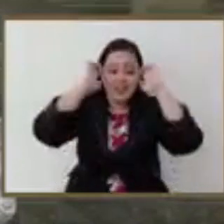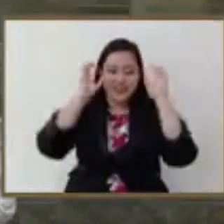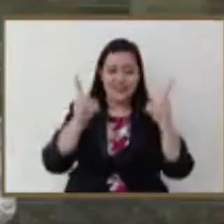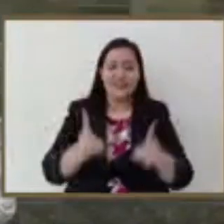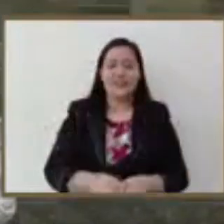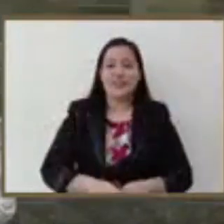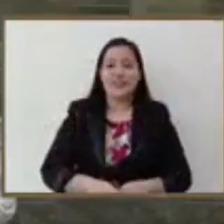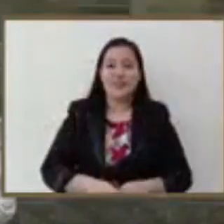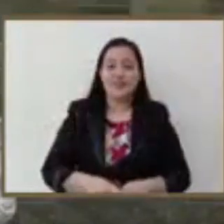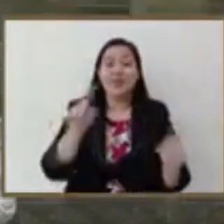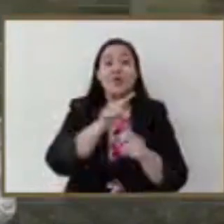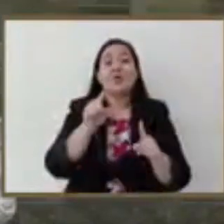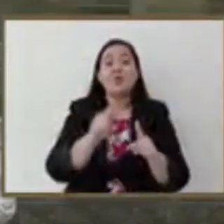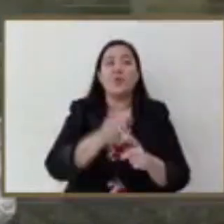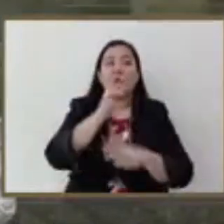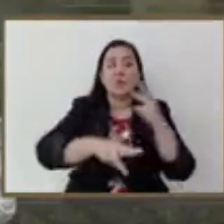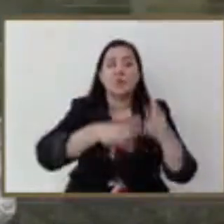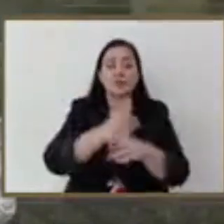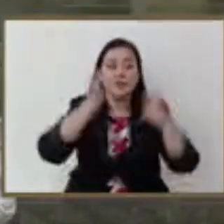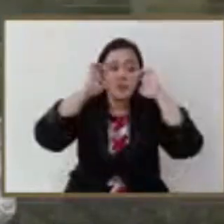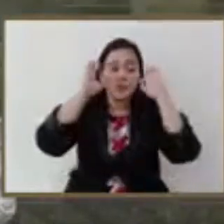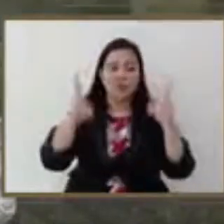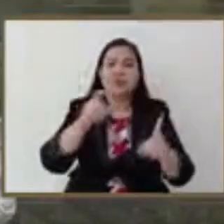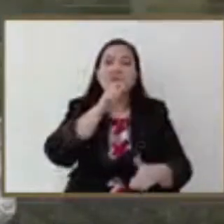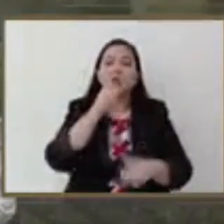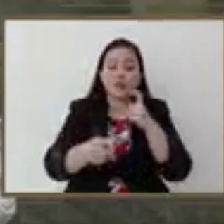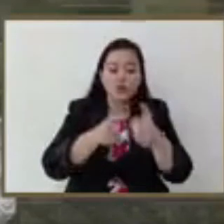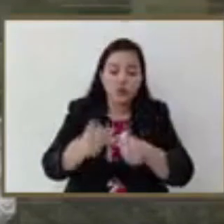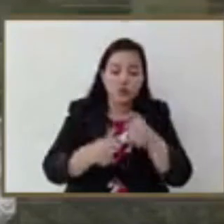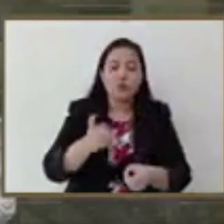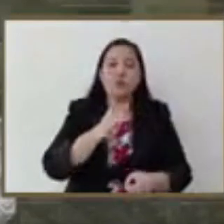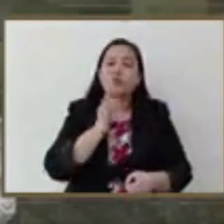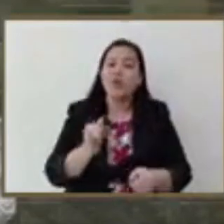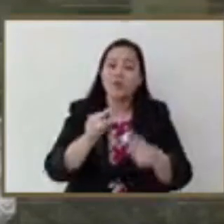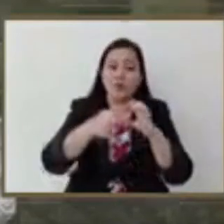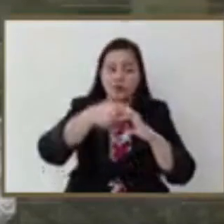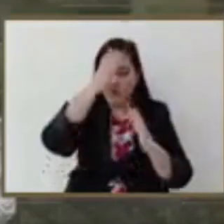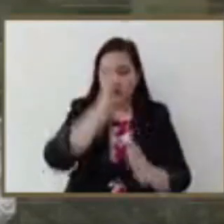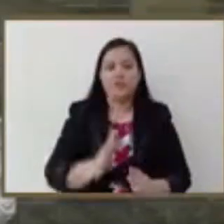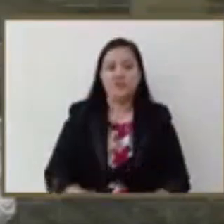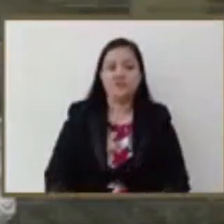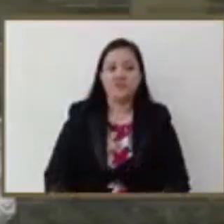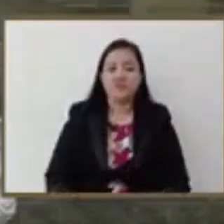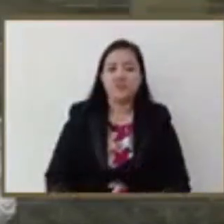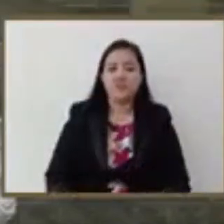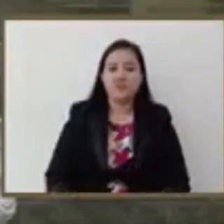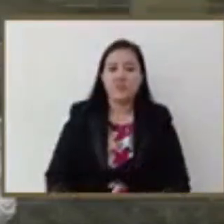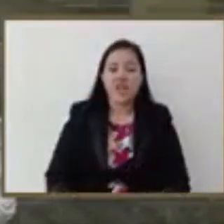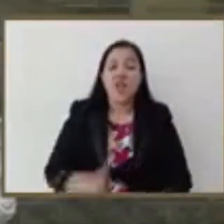mundong ito ay hindi kontrolado ng salita ng Diyos, ang mga edukadong tao sa ibabo ng lupang ito ay